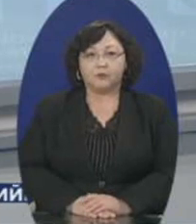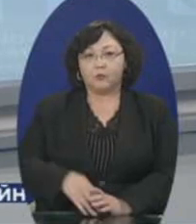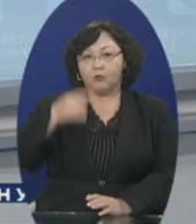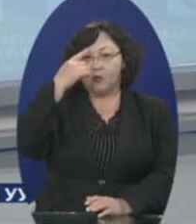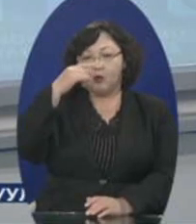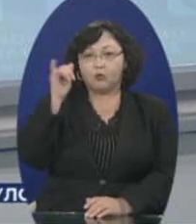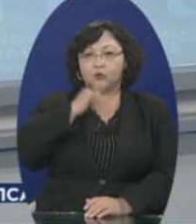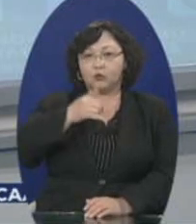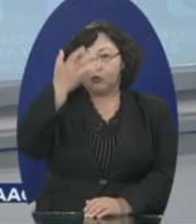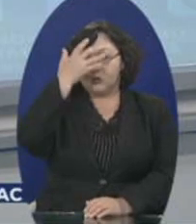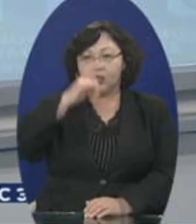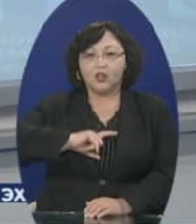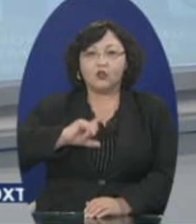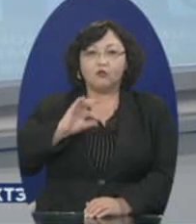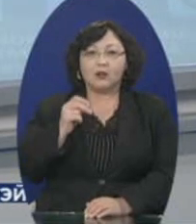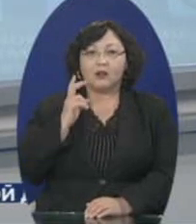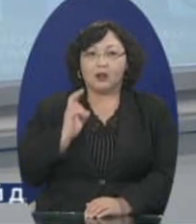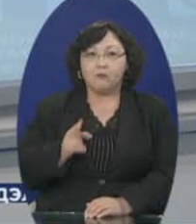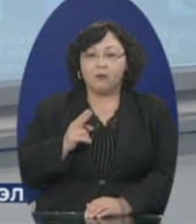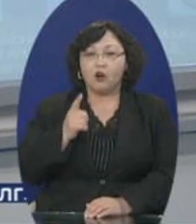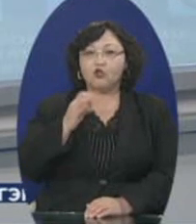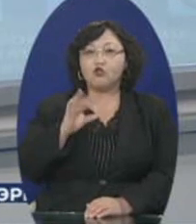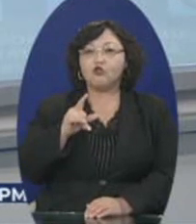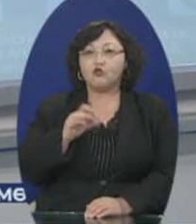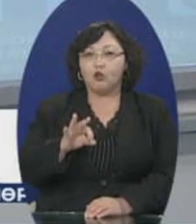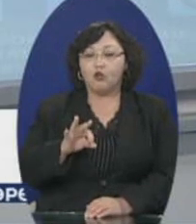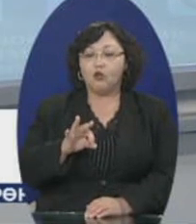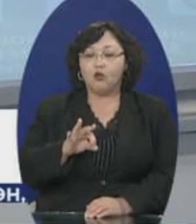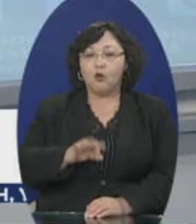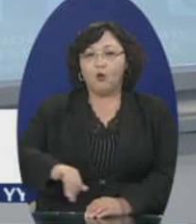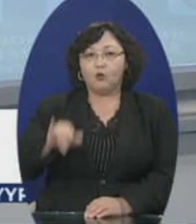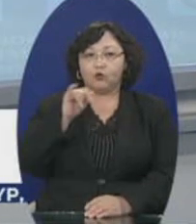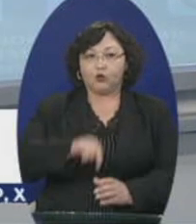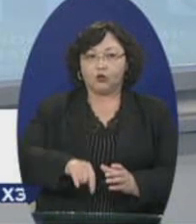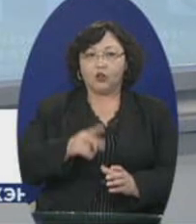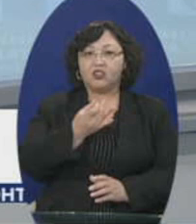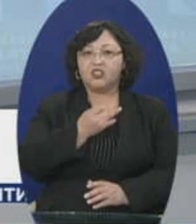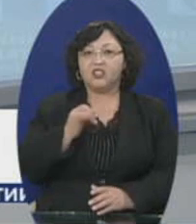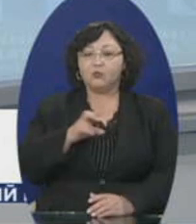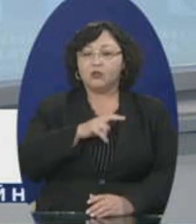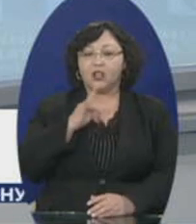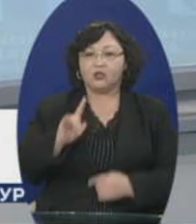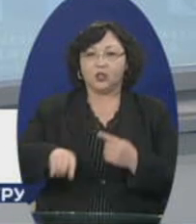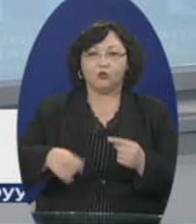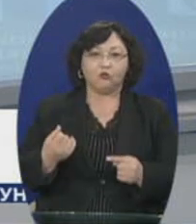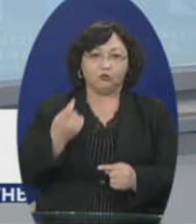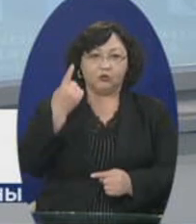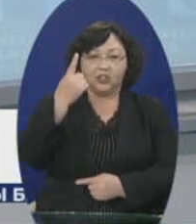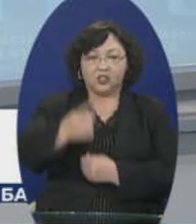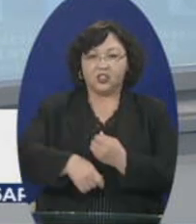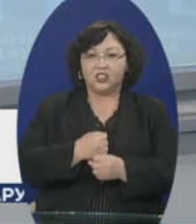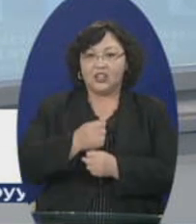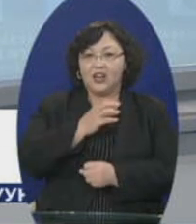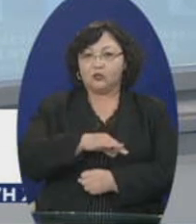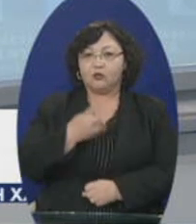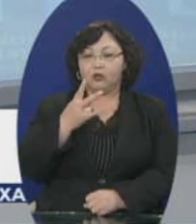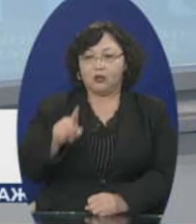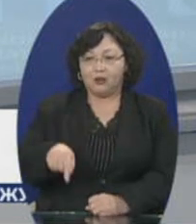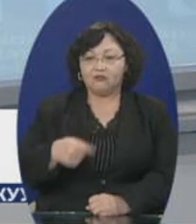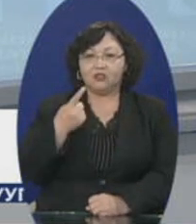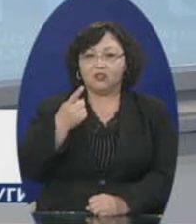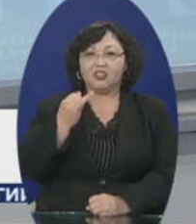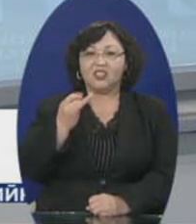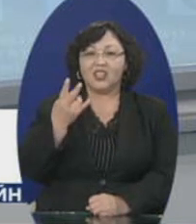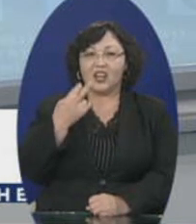Манай улсын төрийн өмчит компаниудын хөрөнгө дотоодын нийт бүтээгдэхүүнээс өндөр. За гэвч жилийн ашиг нь 2.1 их найд төгрөгөөр хэмжигдэж байгаа